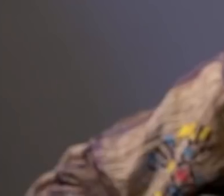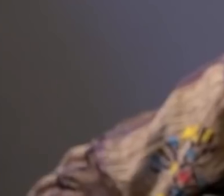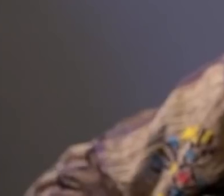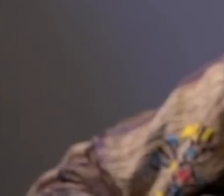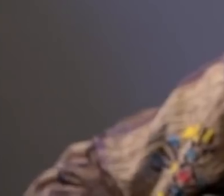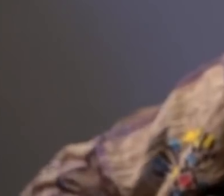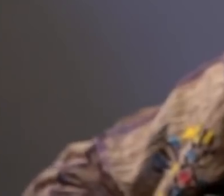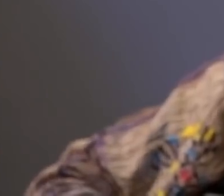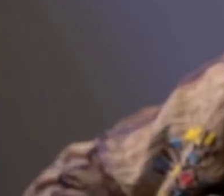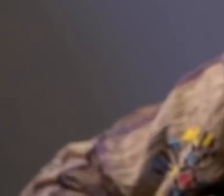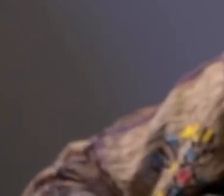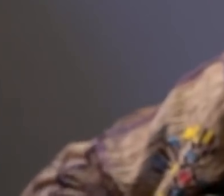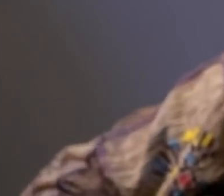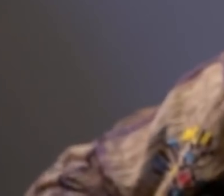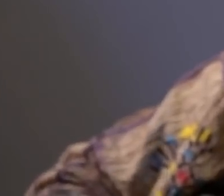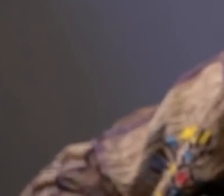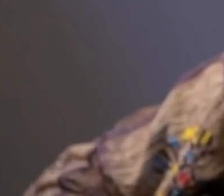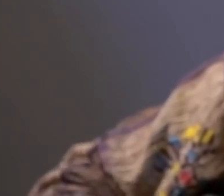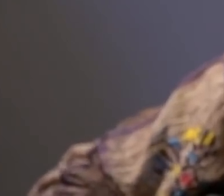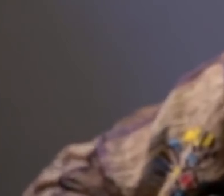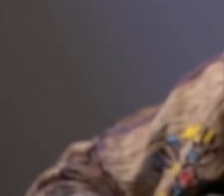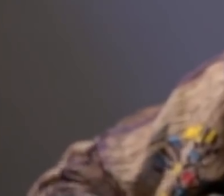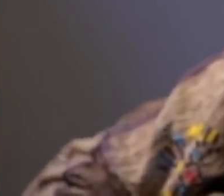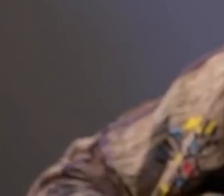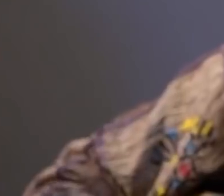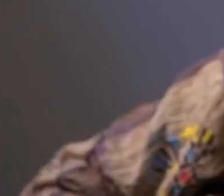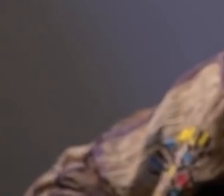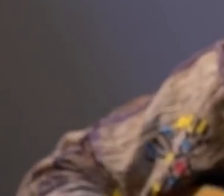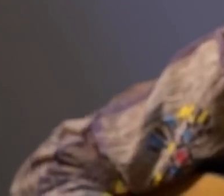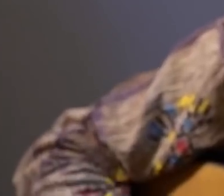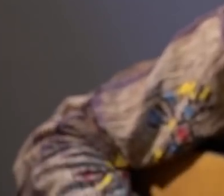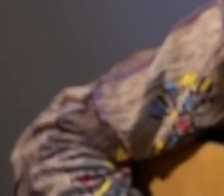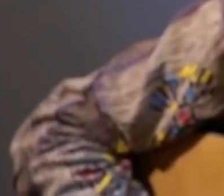वल्हम्दुलिल्लाह शुक्रान लिल्लाह